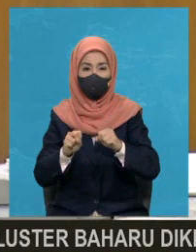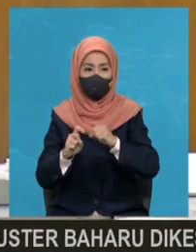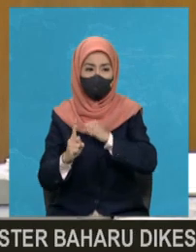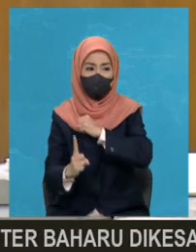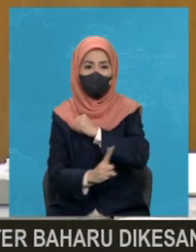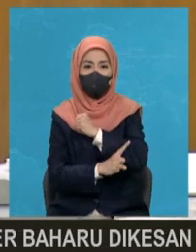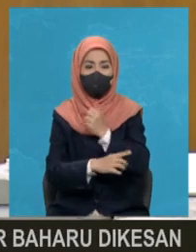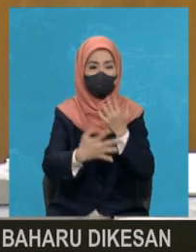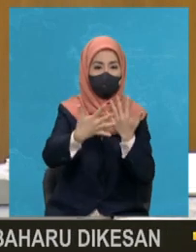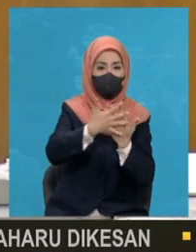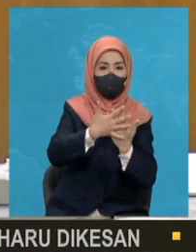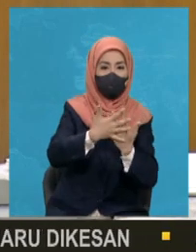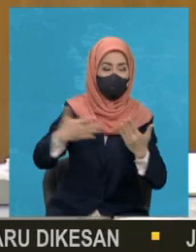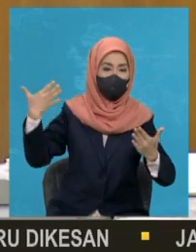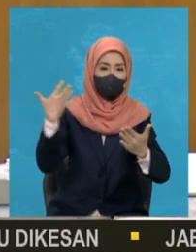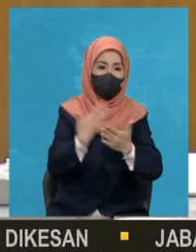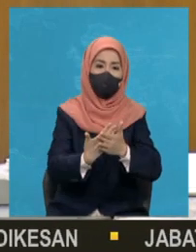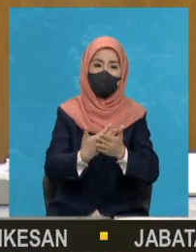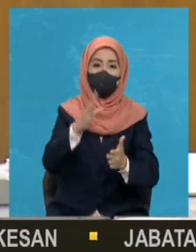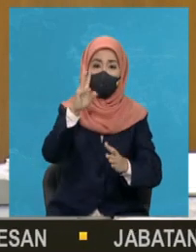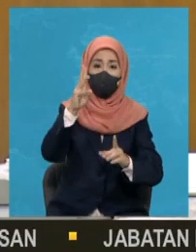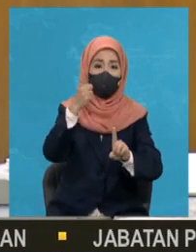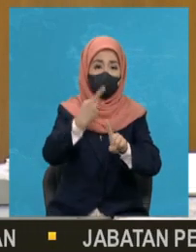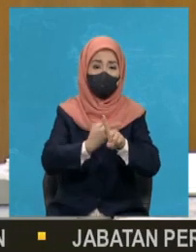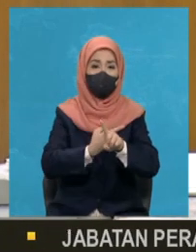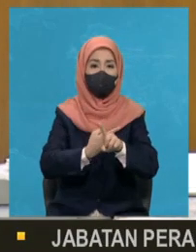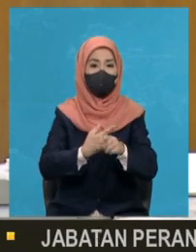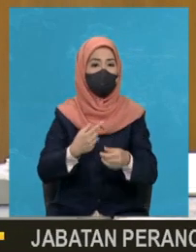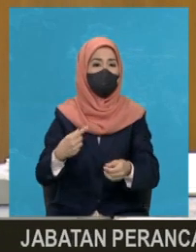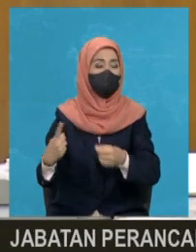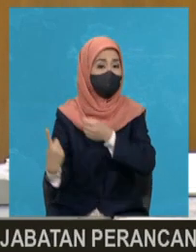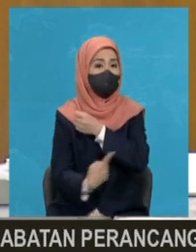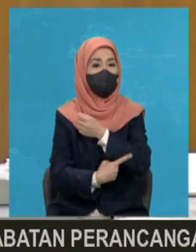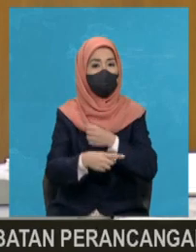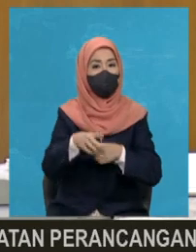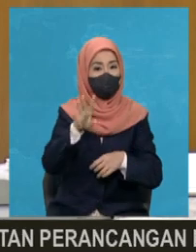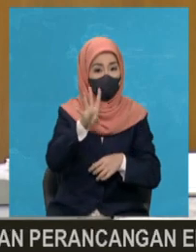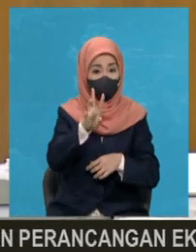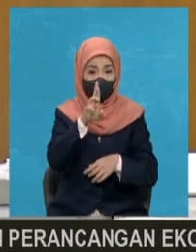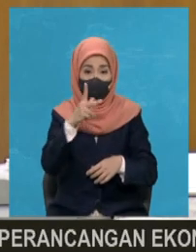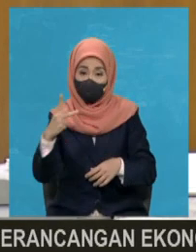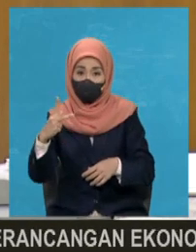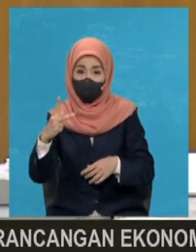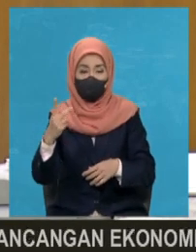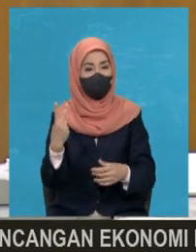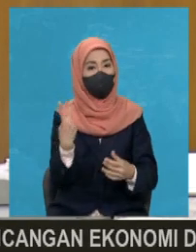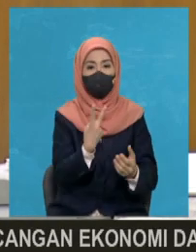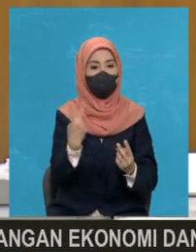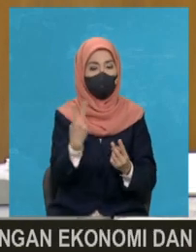hukuman penjara hingga enam bulan atau denda 4000 ringget atau kedua-duanya